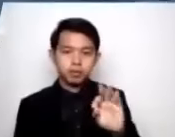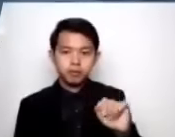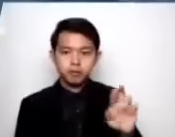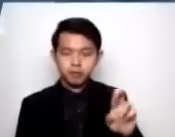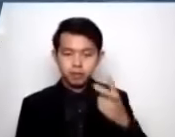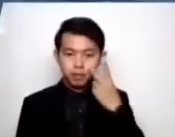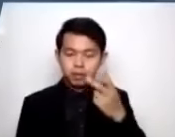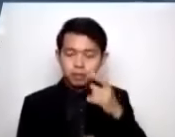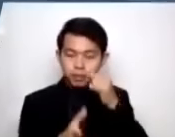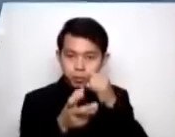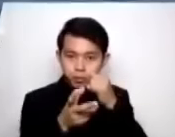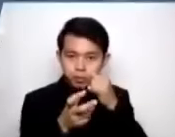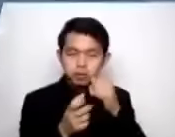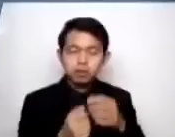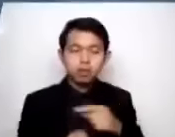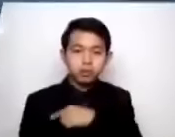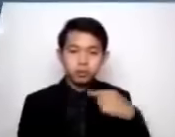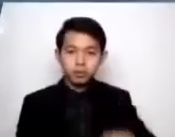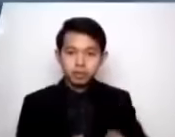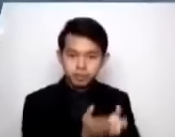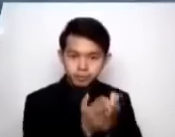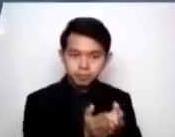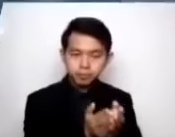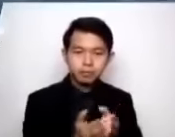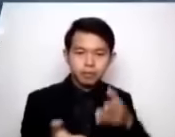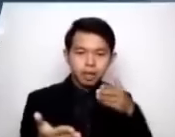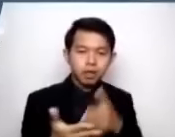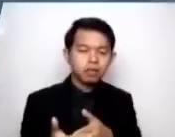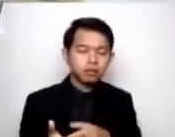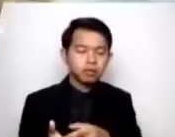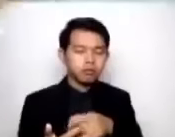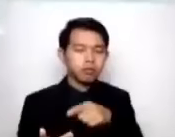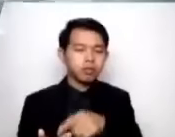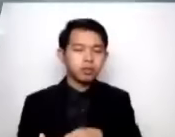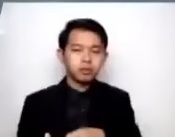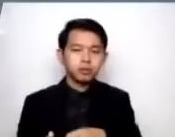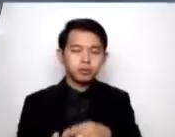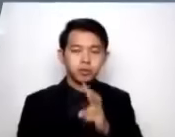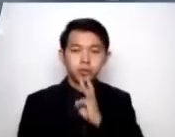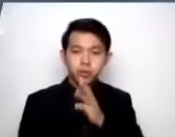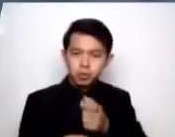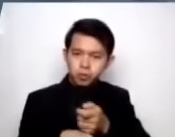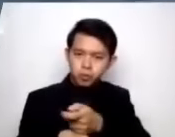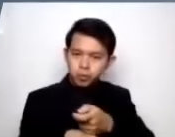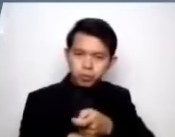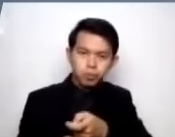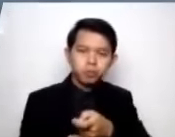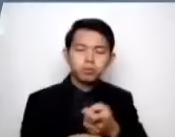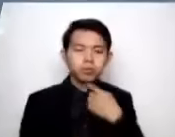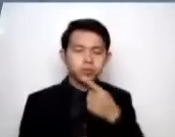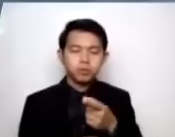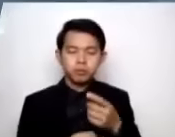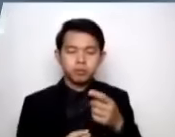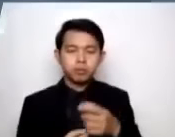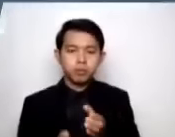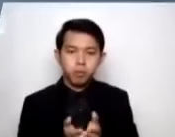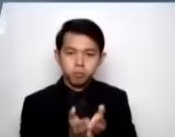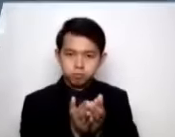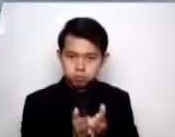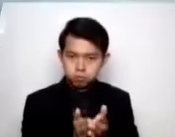Guard 3302 ang tambucho ng BRP Dato Pagbuwayan nitong Miyerkules. Ayon sa crew ng barko, kung pinasok ng tubig ang